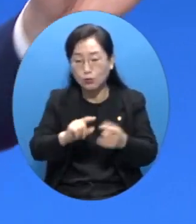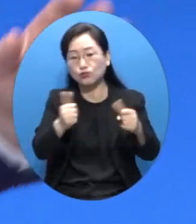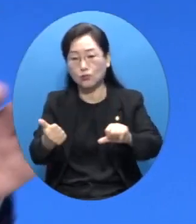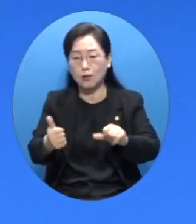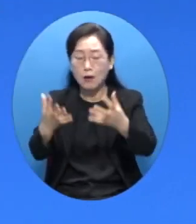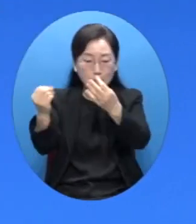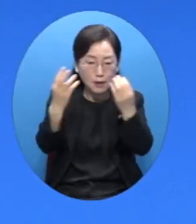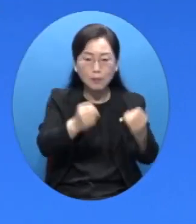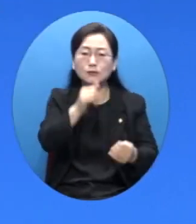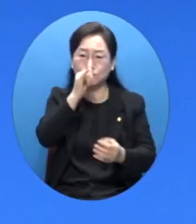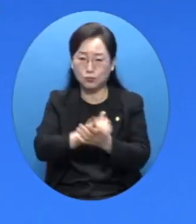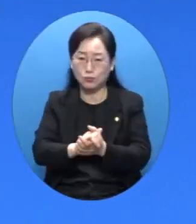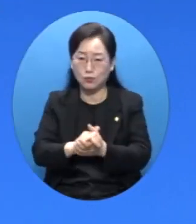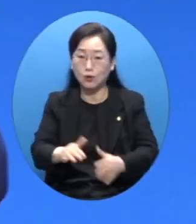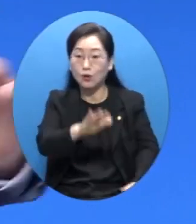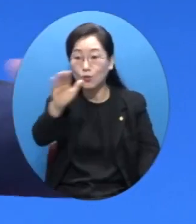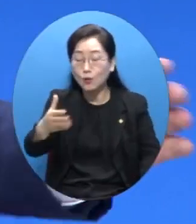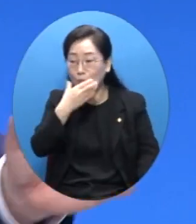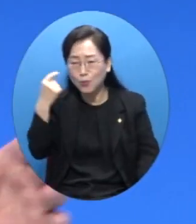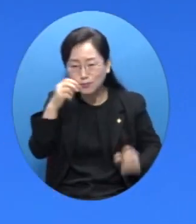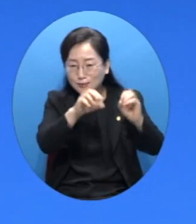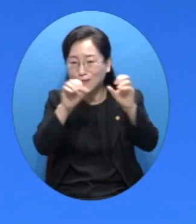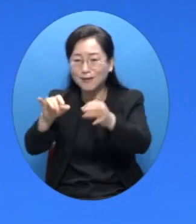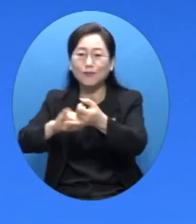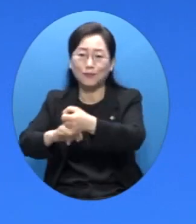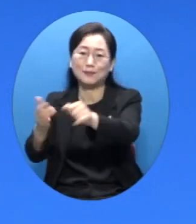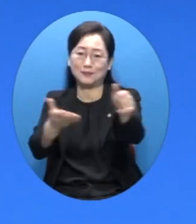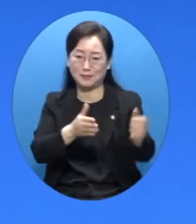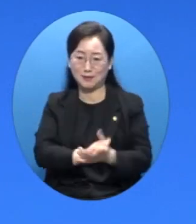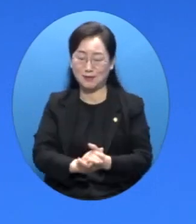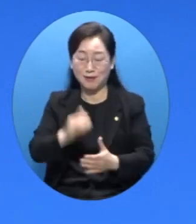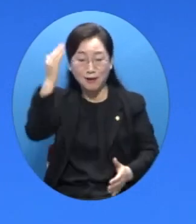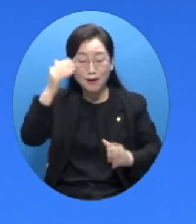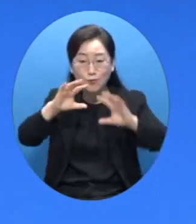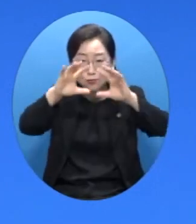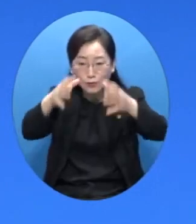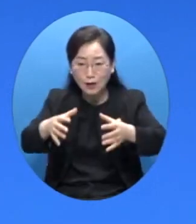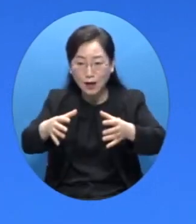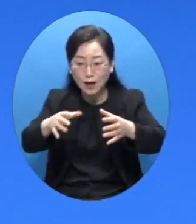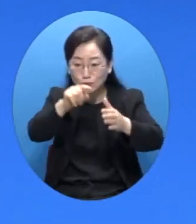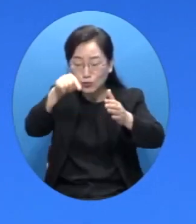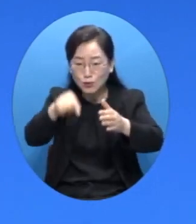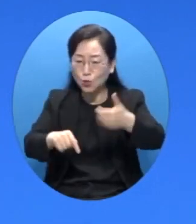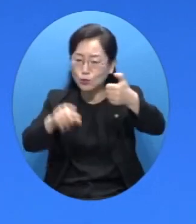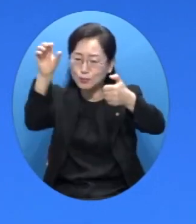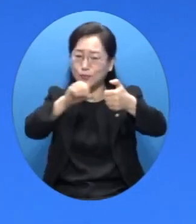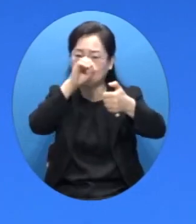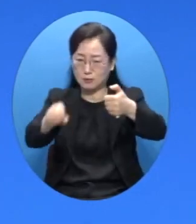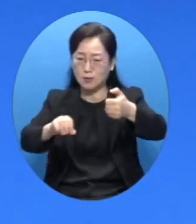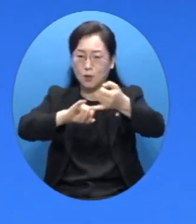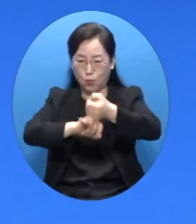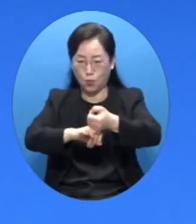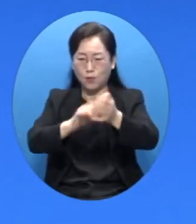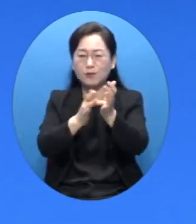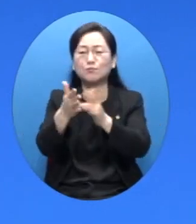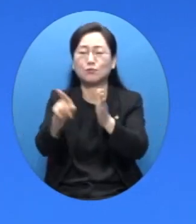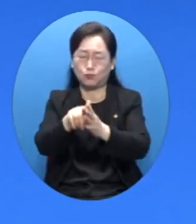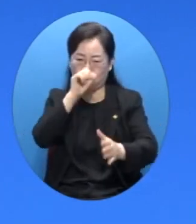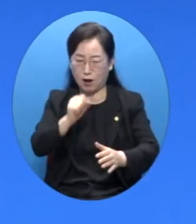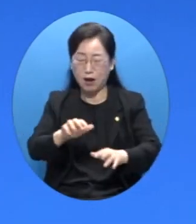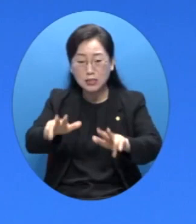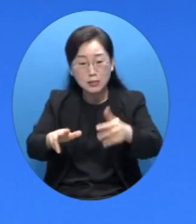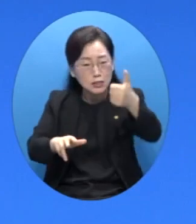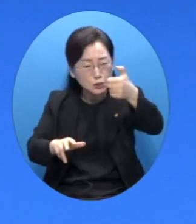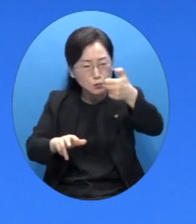얼마나 많은지 모릅니다. 우리가 그들에게 복음을 전해야 되는 것입니다. 우리 대한민국의 최산도 50%는 예수를 믿어야 됩니다. 지금